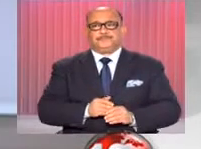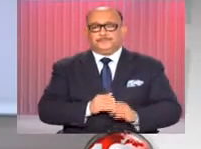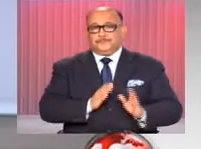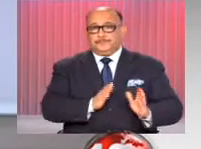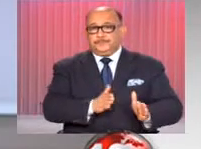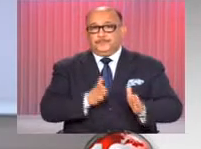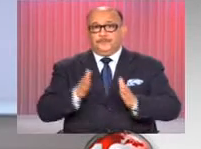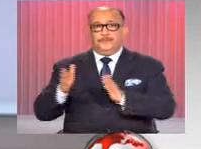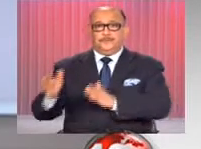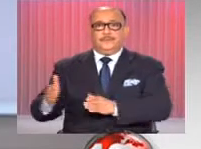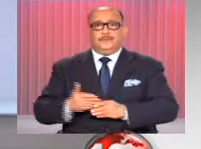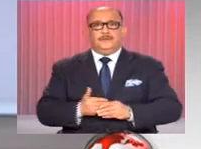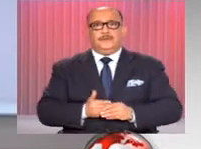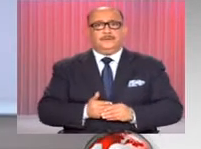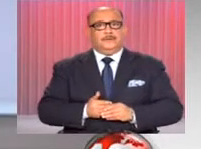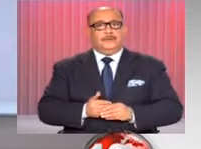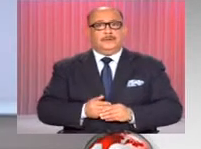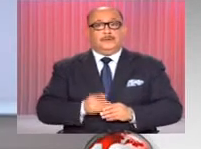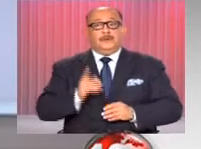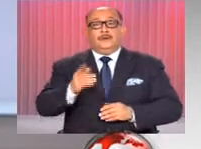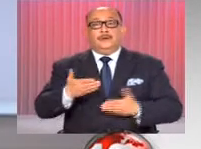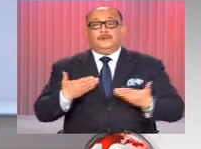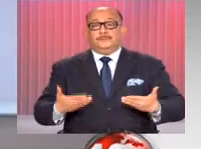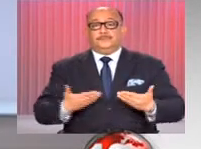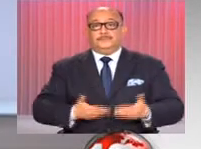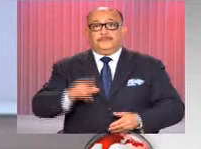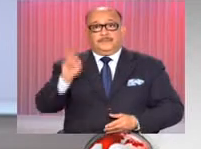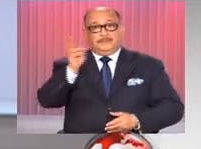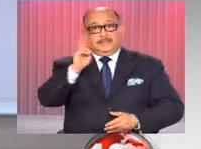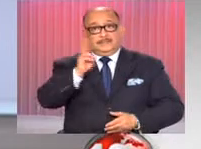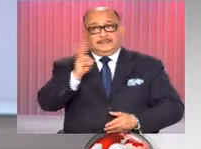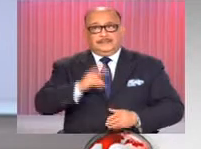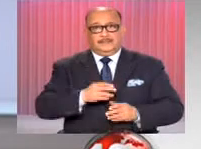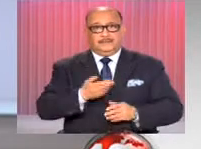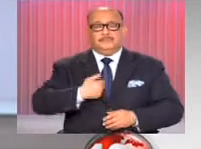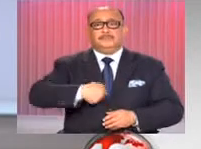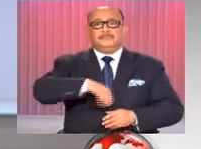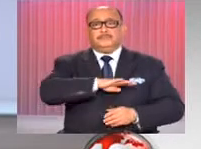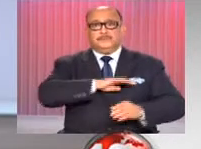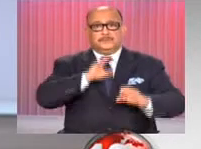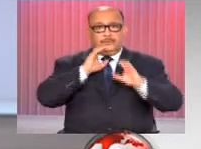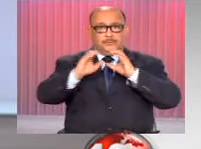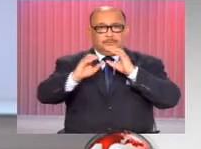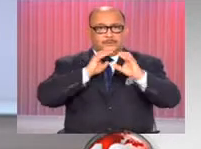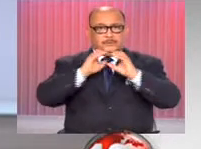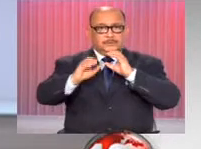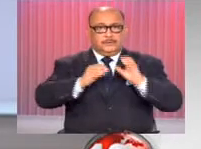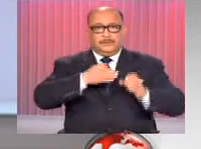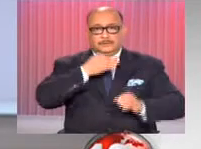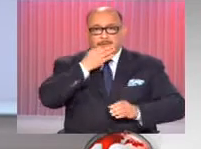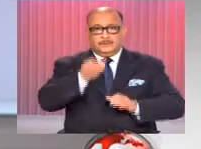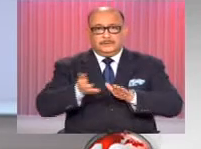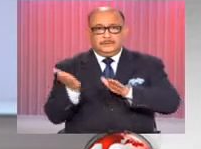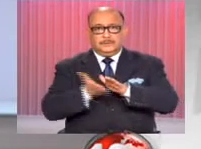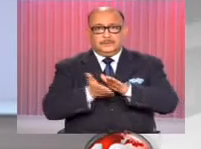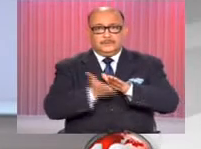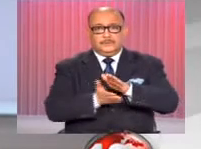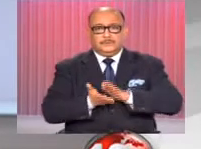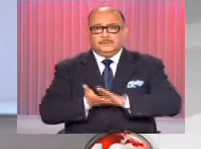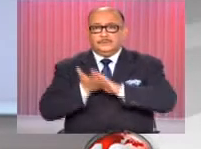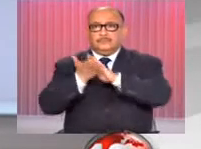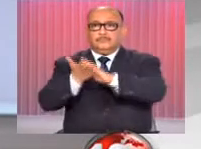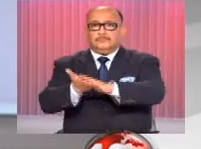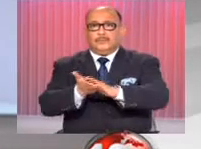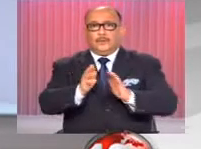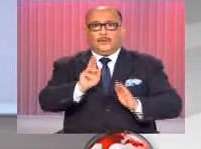أعلن كبير المفاوضين الفلسطينيين صائب عريقات تقديم مسودة نهائية لمشروع قرار بشأن